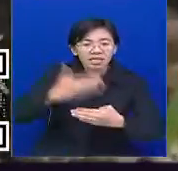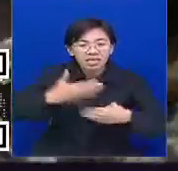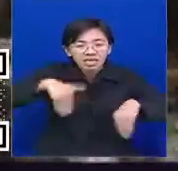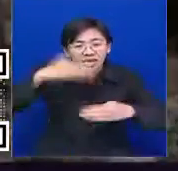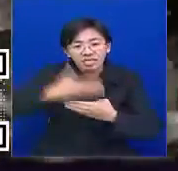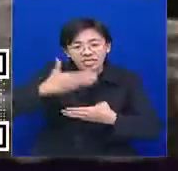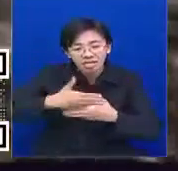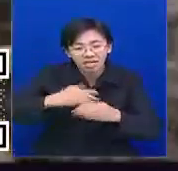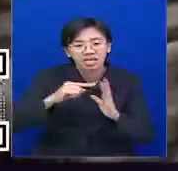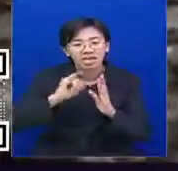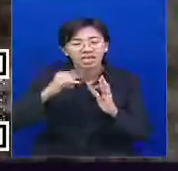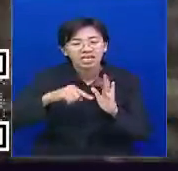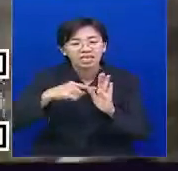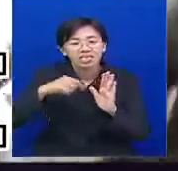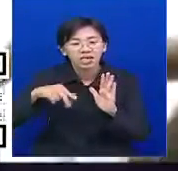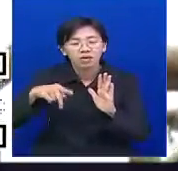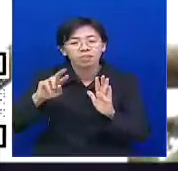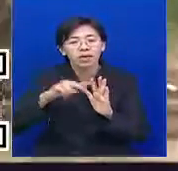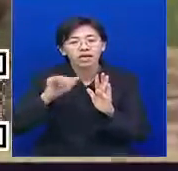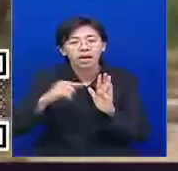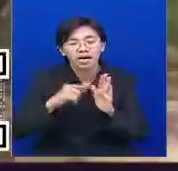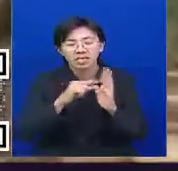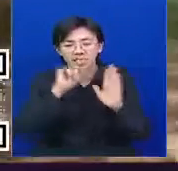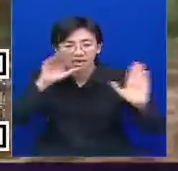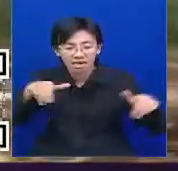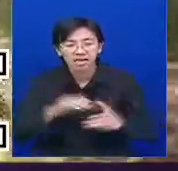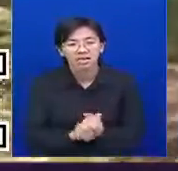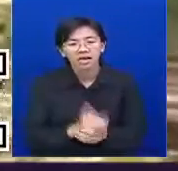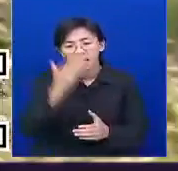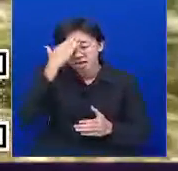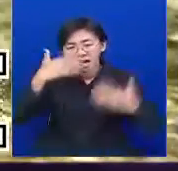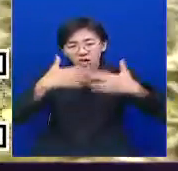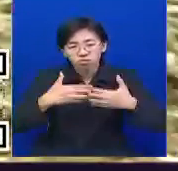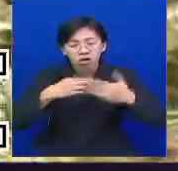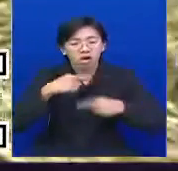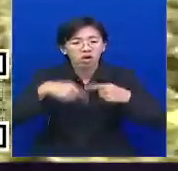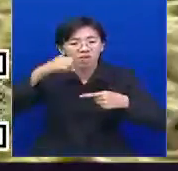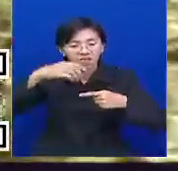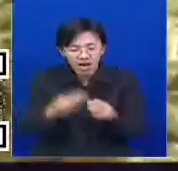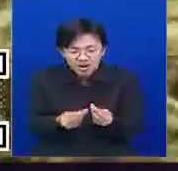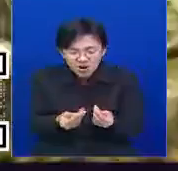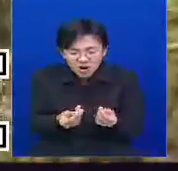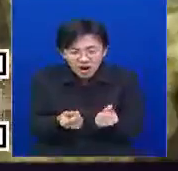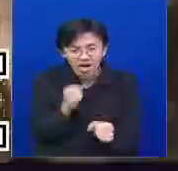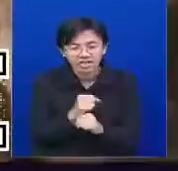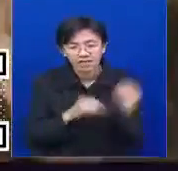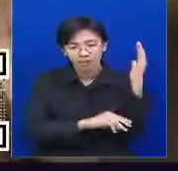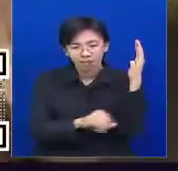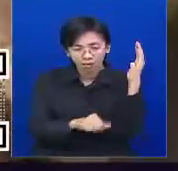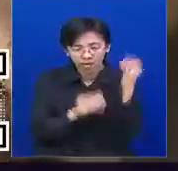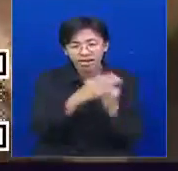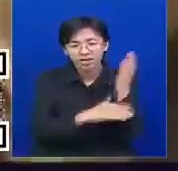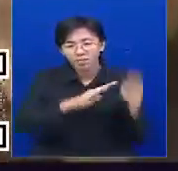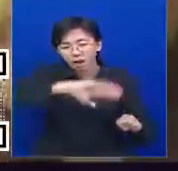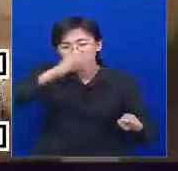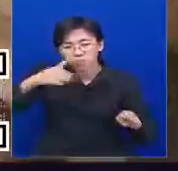าทใส่รถบรรทุกนำไปทิ้งไว้ในพื้นที่7ไร่ด้านหน้าโรงไฟฟ้าขนาดเล็กเพื่อย่อยสลายทำเป็นปุ๋ยใส่ต้นไม้บนภูเขา